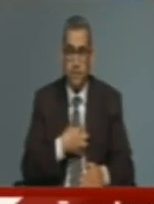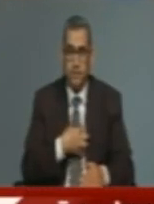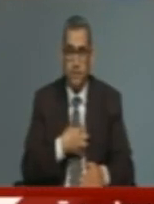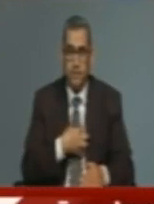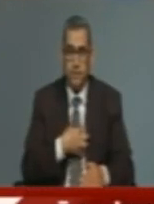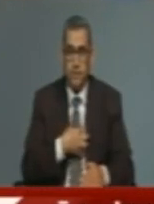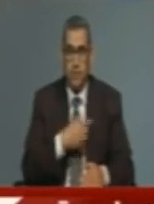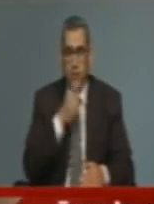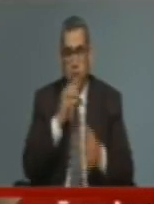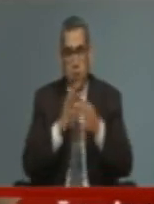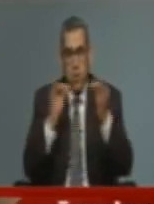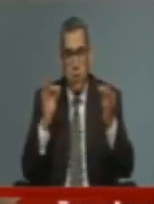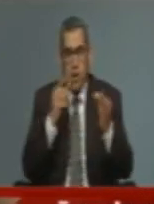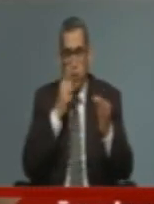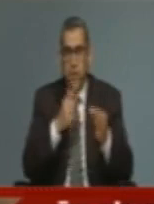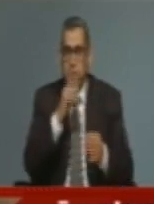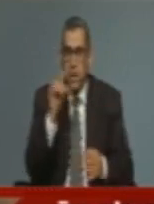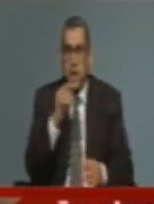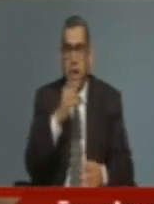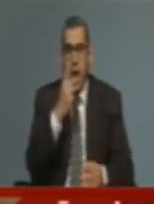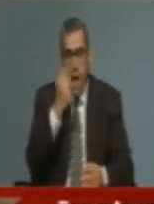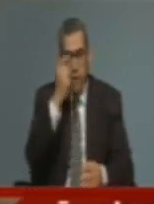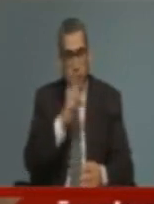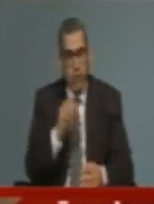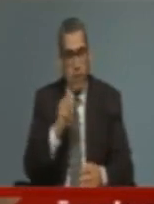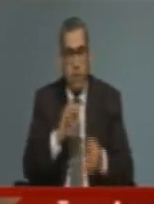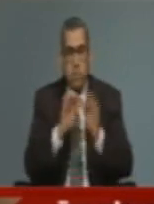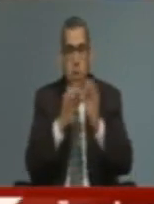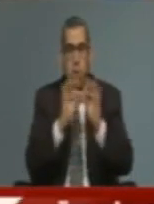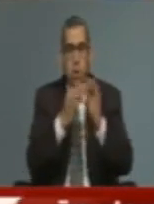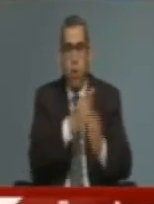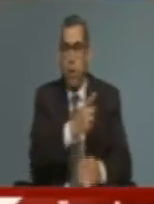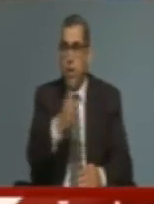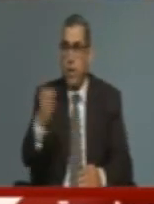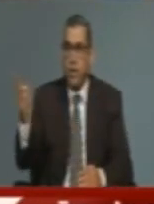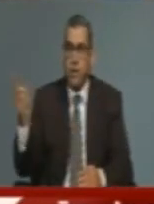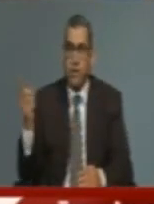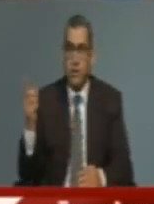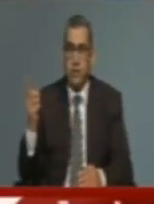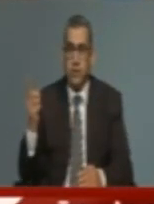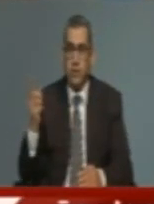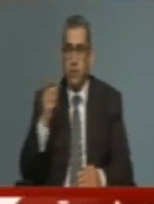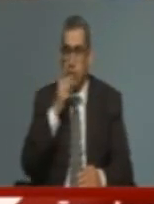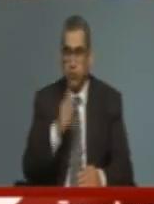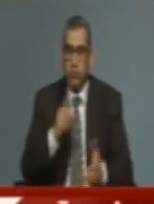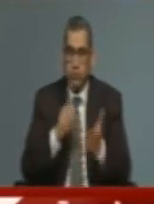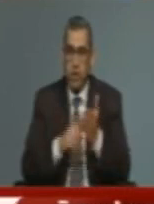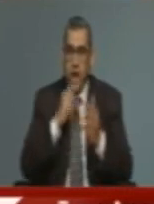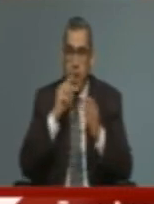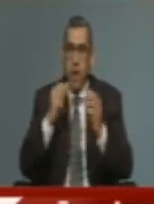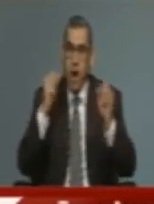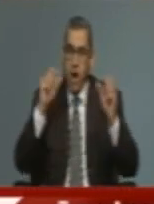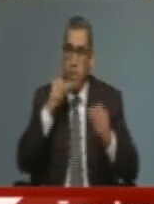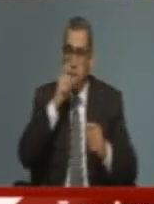اسره ومئه والف، احنا بنتكلم على ملايين. نفس الكلام في ميه الشرب، نفس الكلام في الكهرباء بشكل او